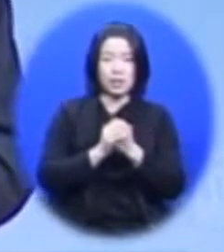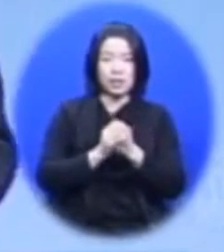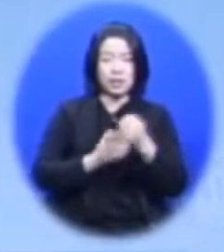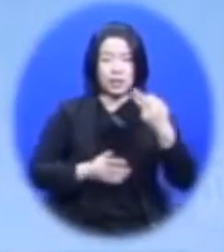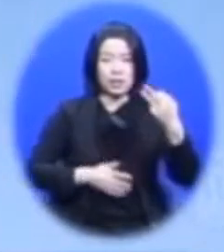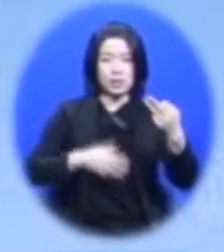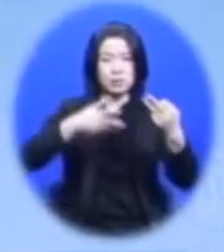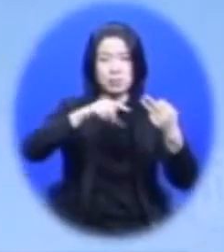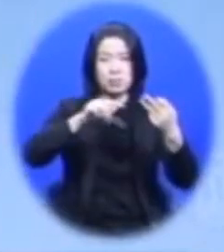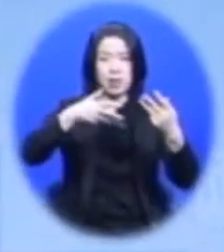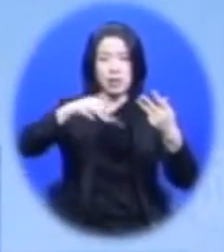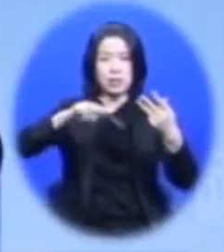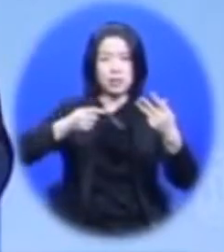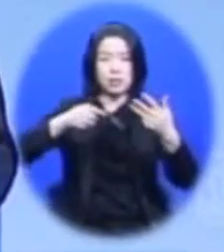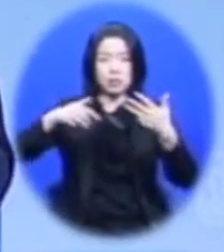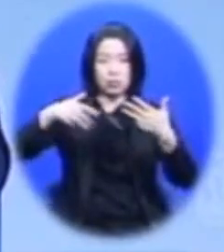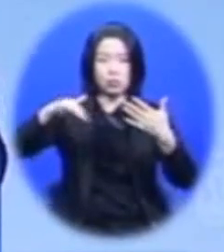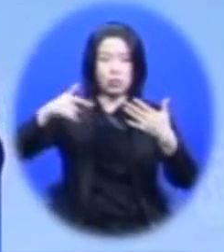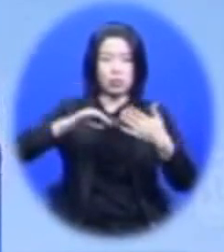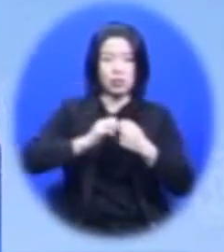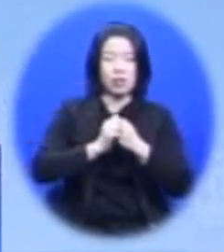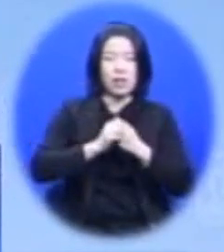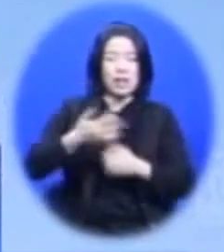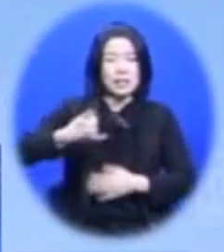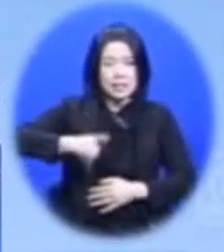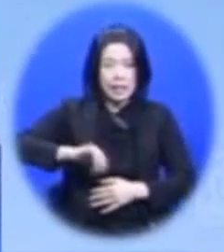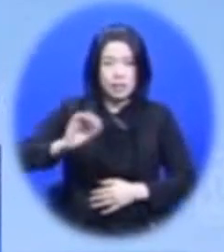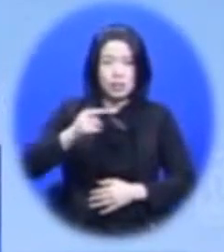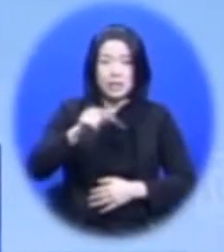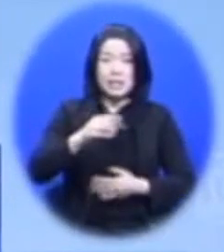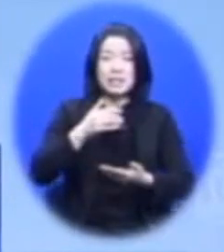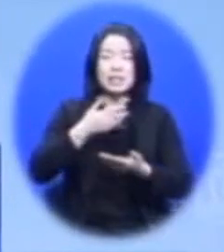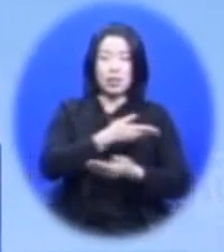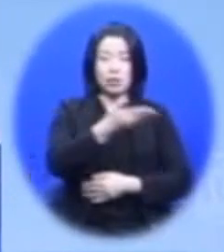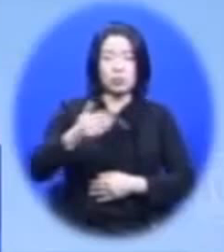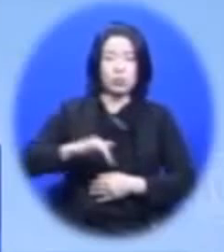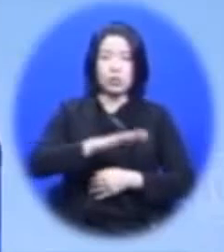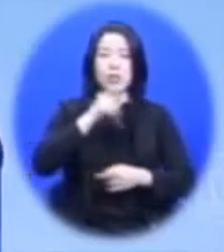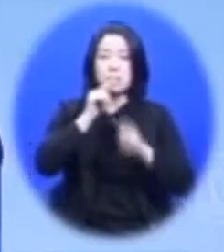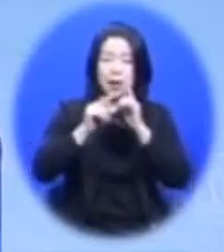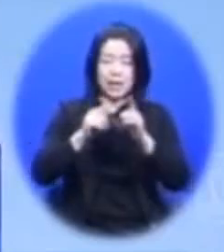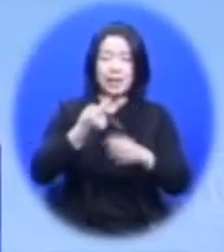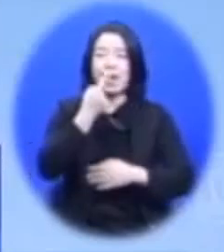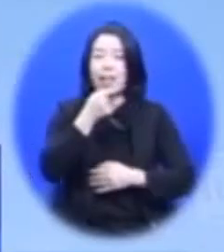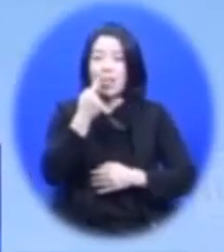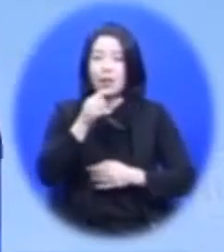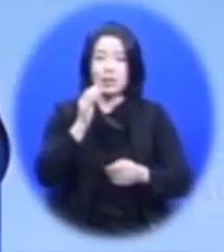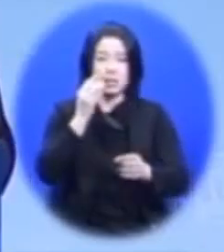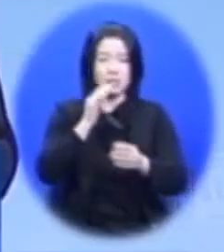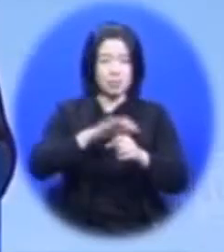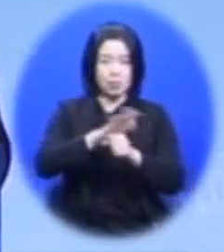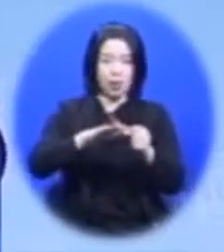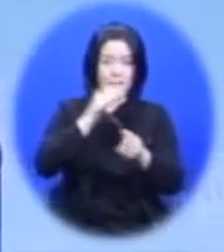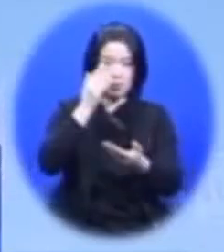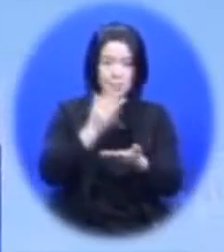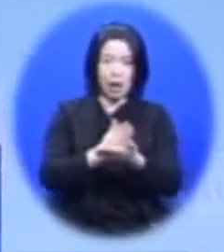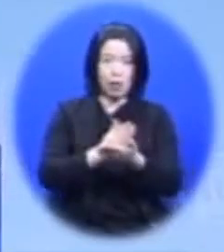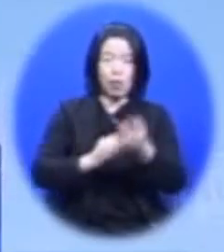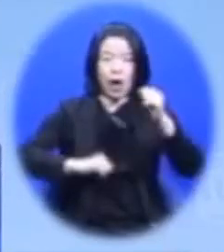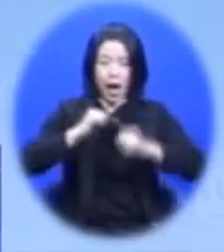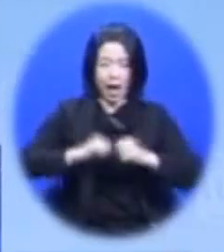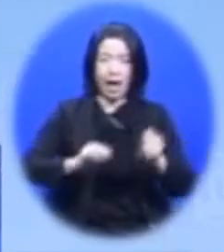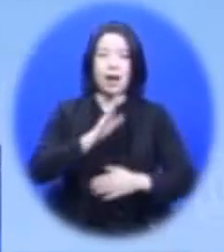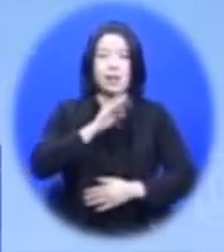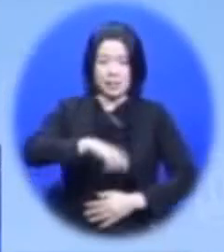18절, 19절 말씀해 보면 자녀된 이 여러분, 우리는 말이나 혀로 사랑하지 말고 행동과